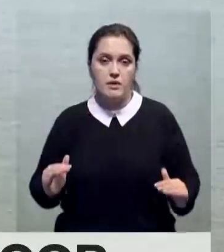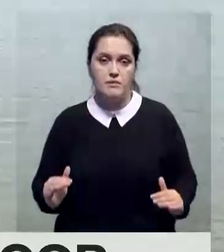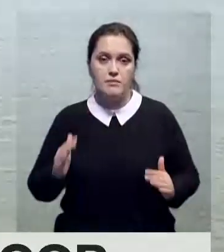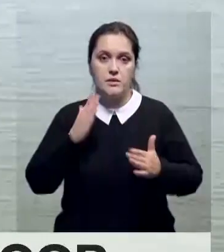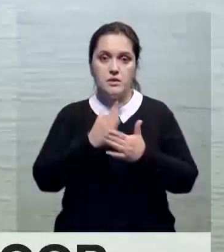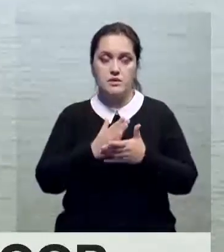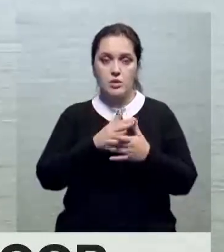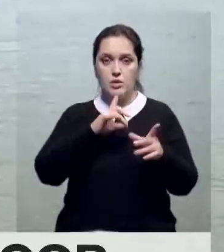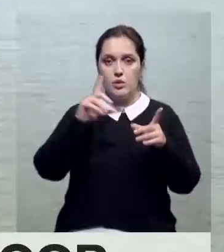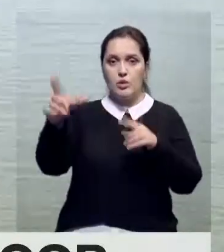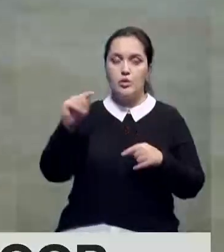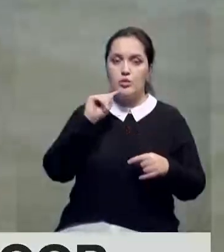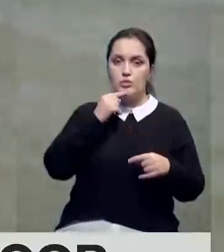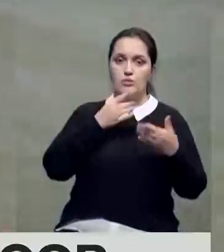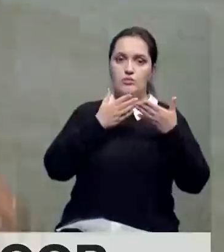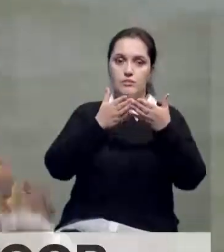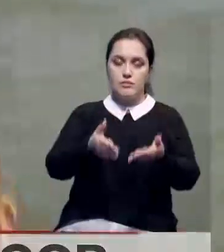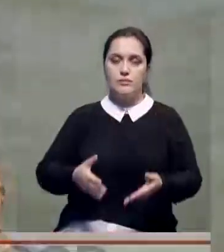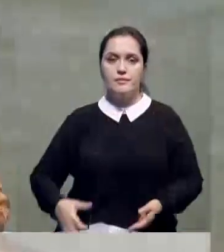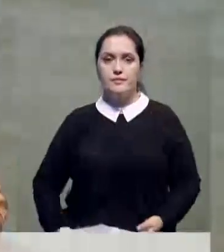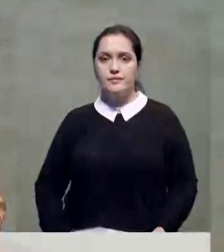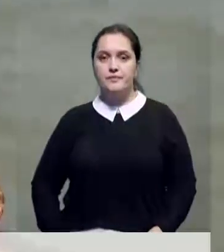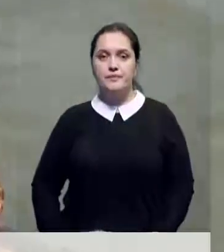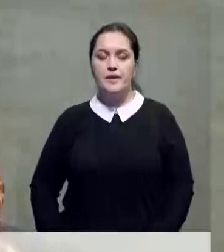отшвартоваться от берега проблематично.